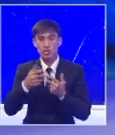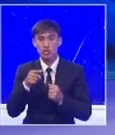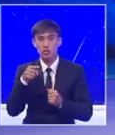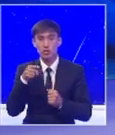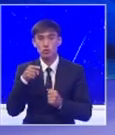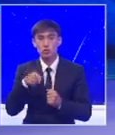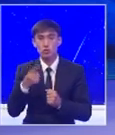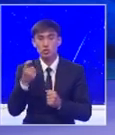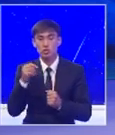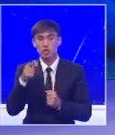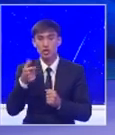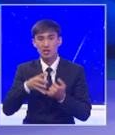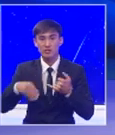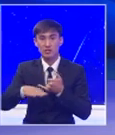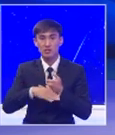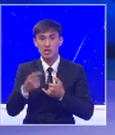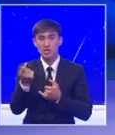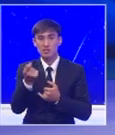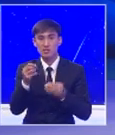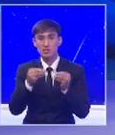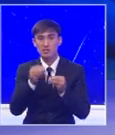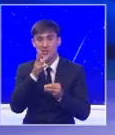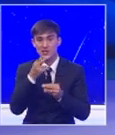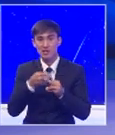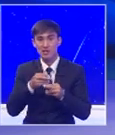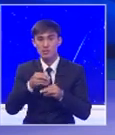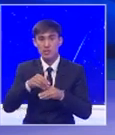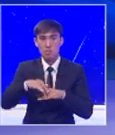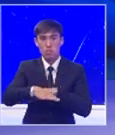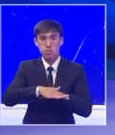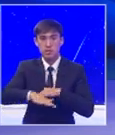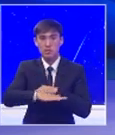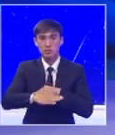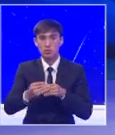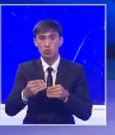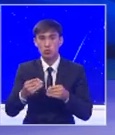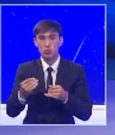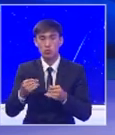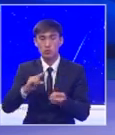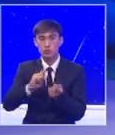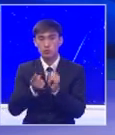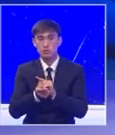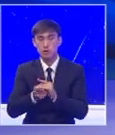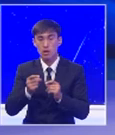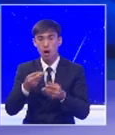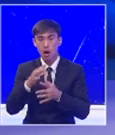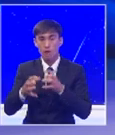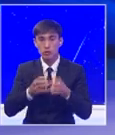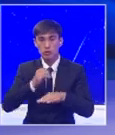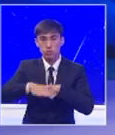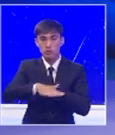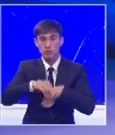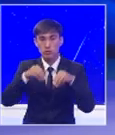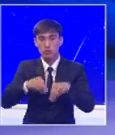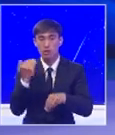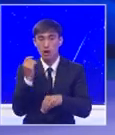тысяч гектаров земли. Всего за несколько десятилетий эти песчаные дюны уступили место овощным плантациям. Здесь высаживают